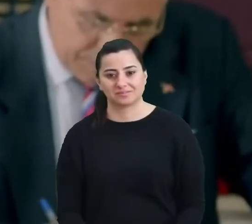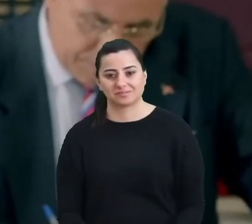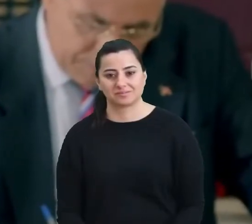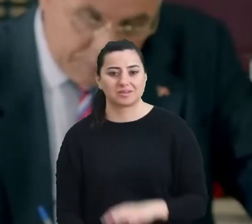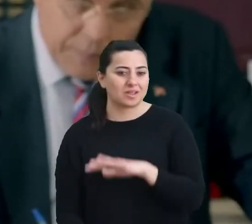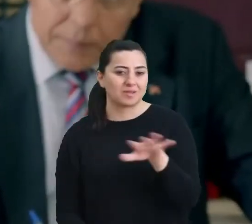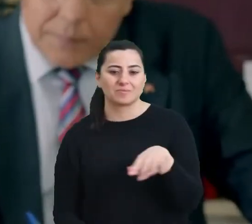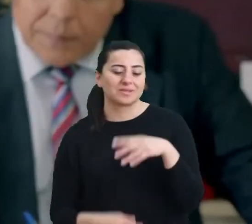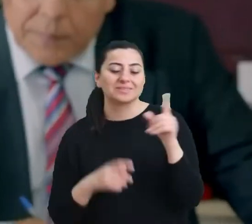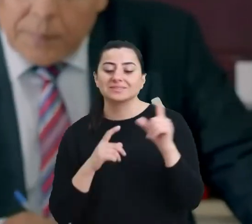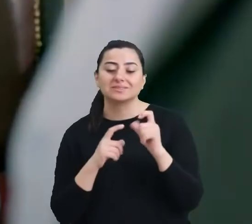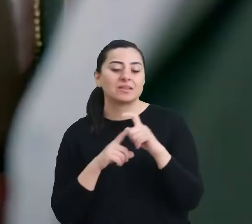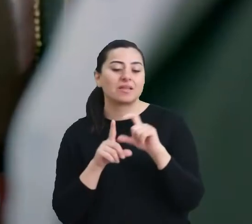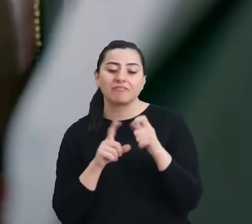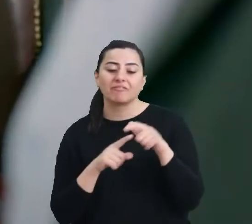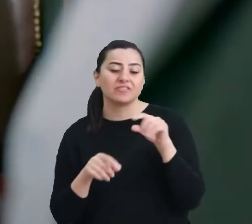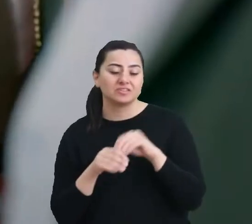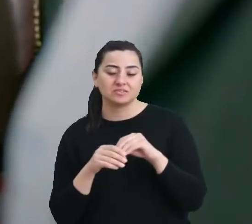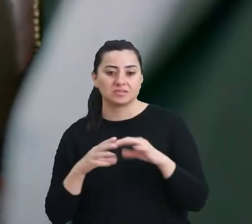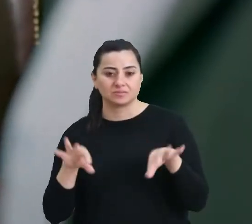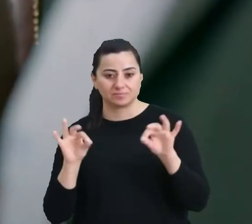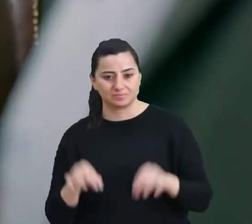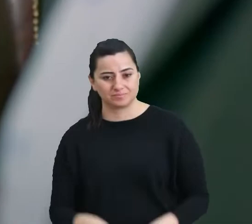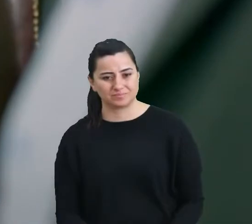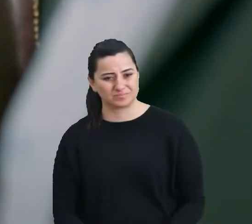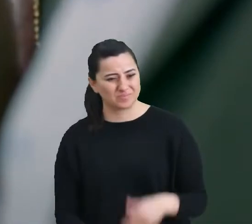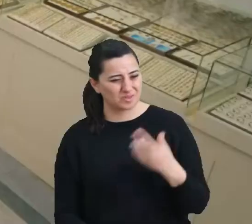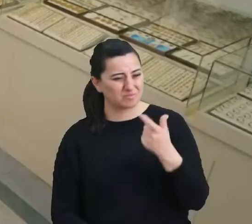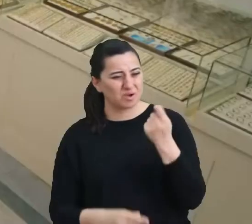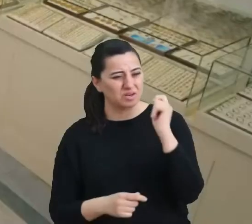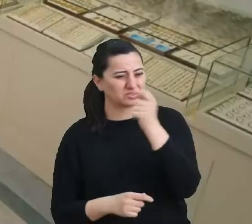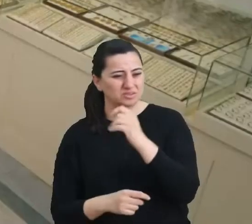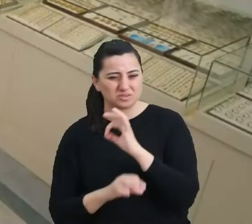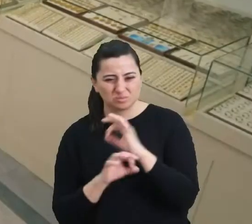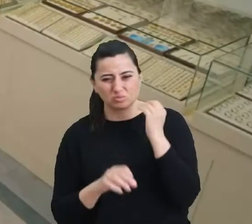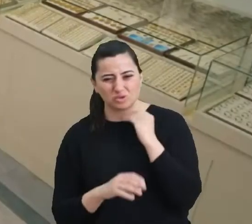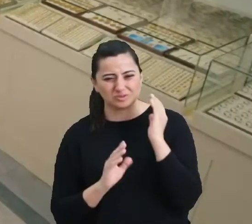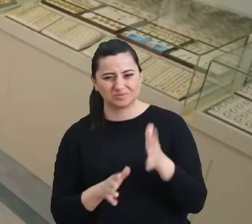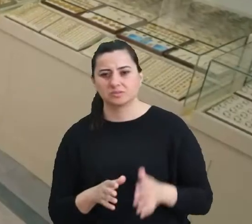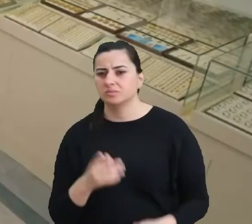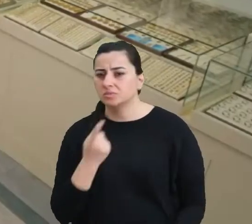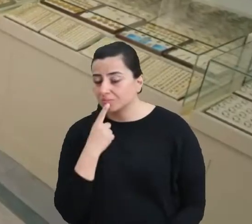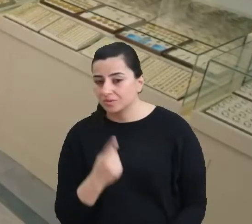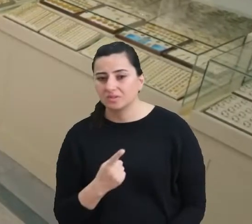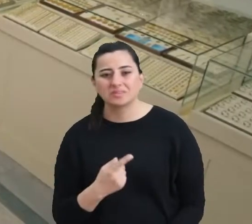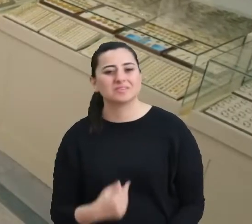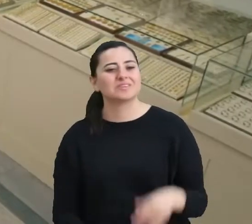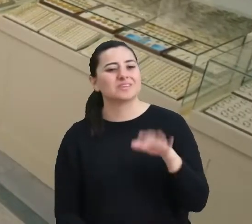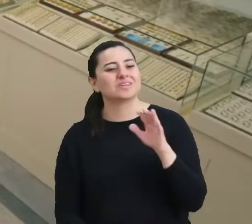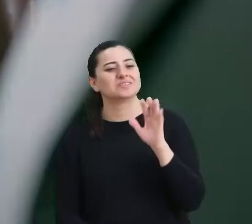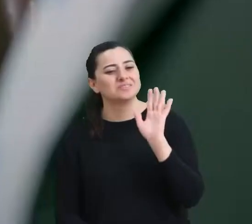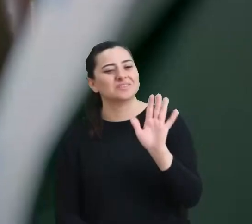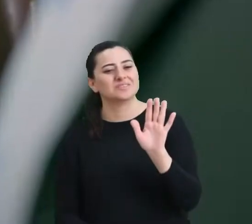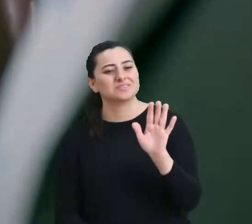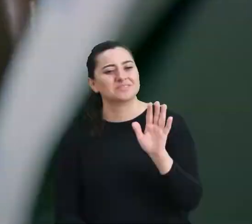Hepsi bilezik gelin sedef için. Sen git önce milletin parasını öde suratsız. Duymadın bir şey mi dedin? Yok sen ne